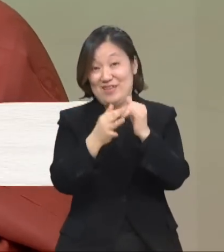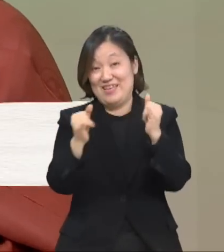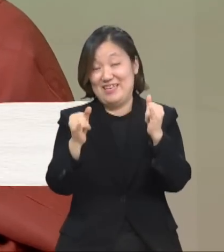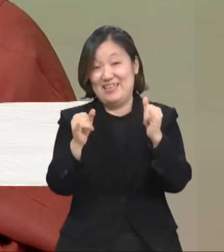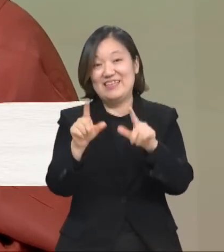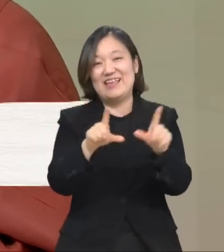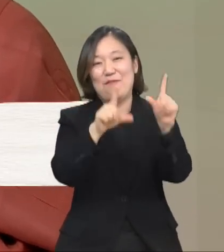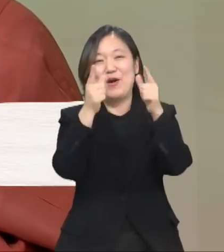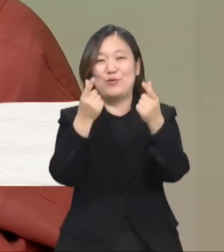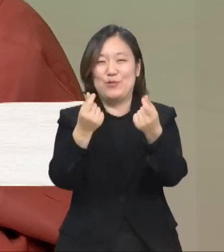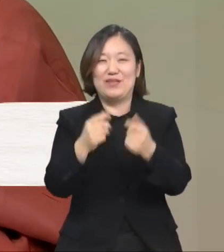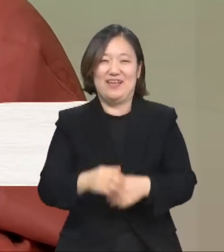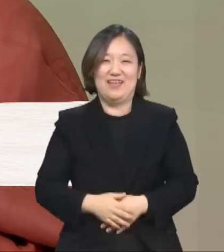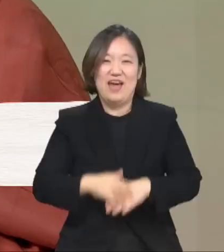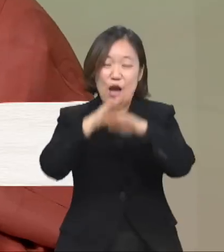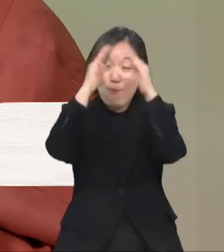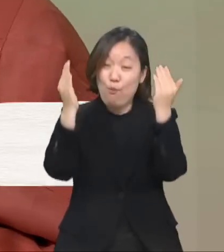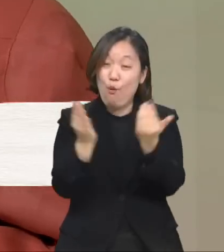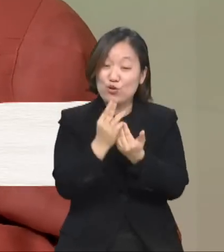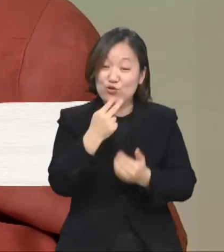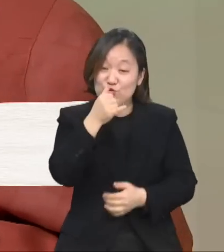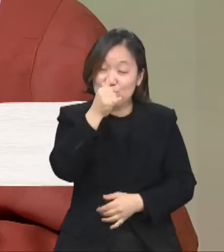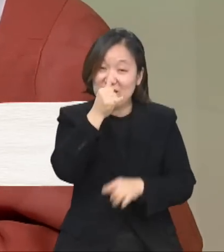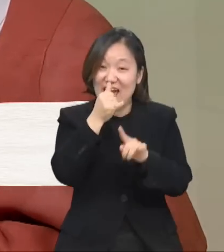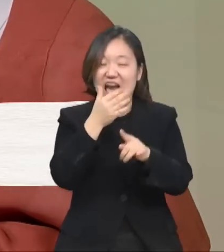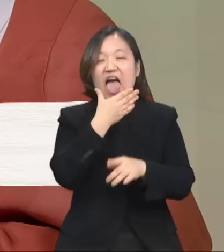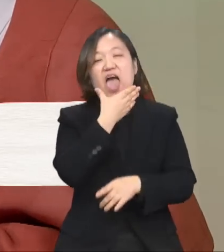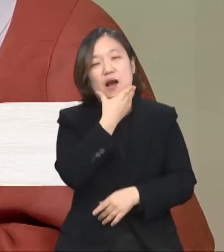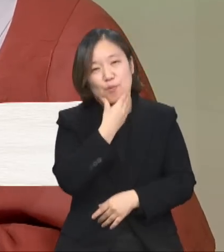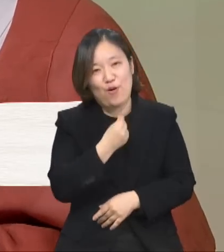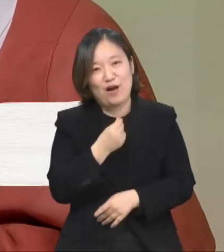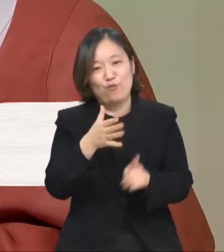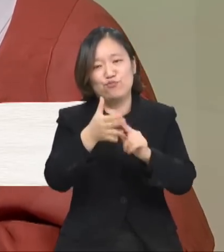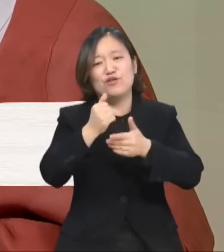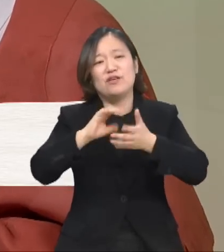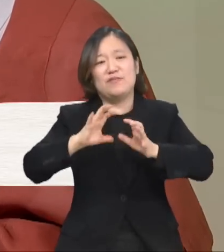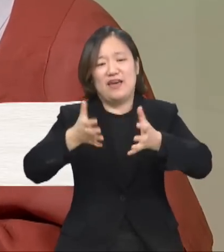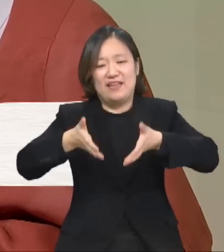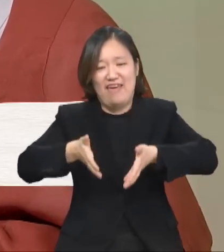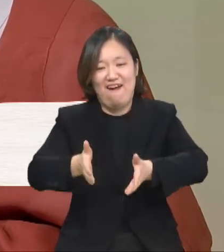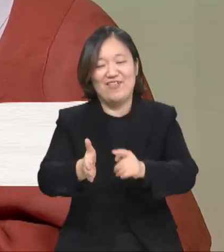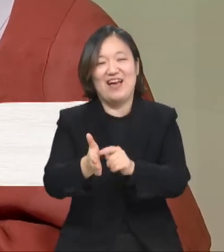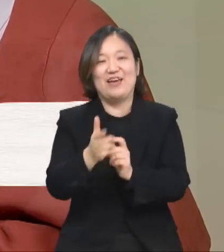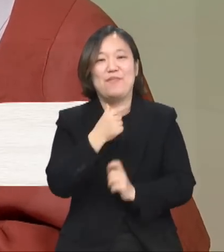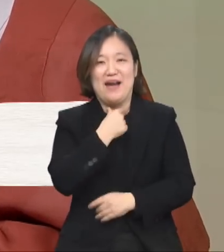중생의 행복하고 극락왕생하기를 바랍니다 나무아미타불